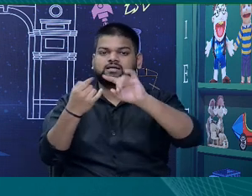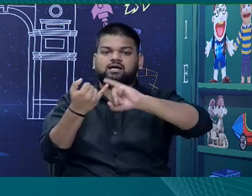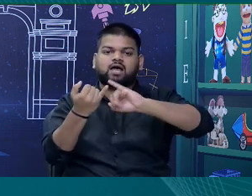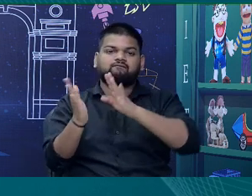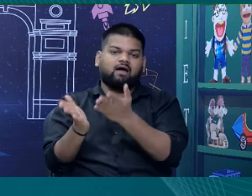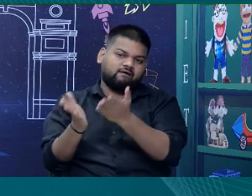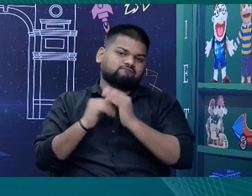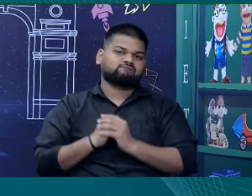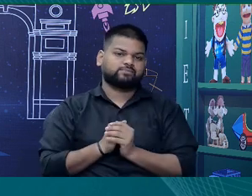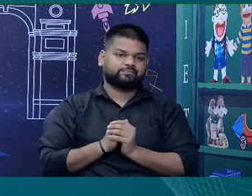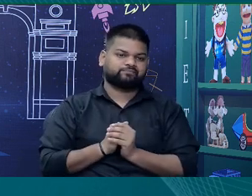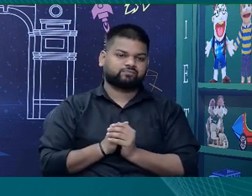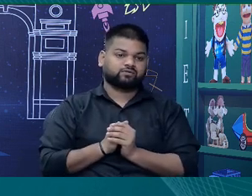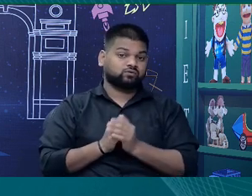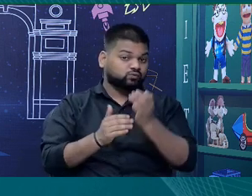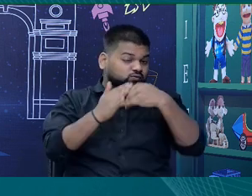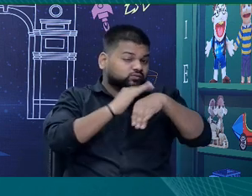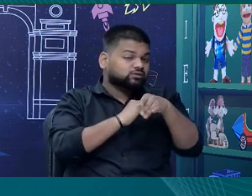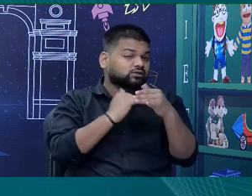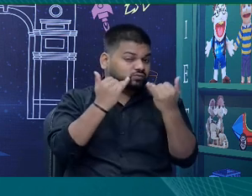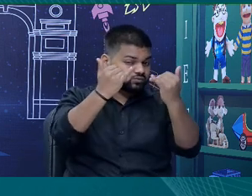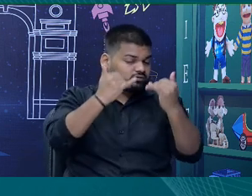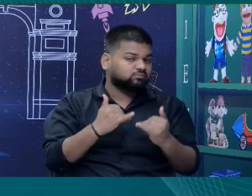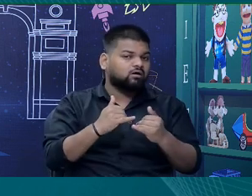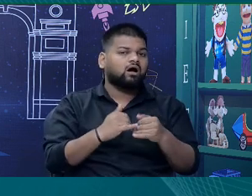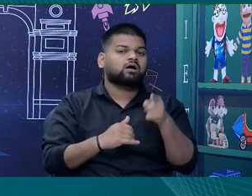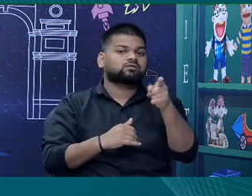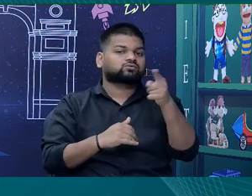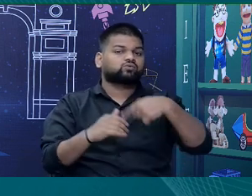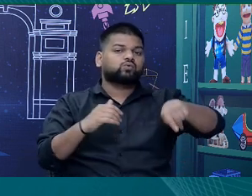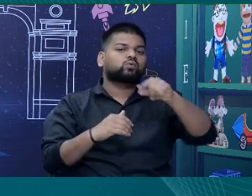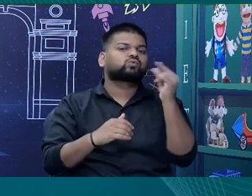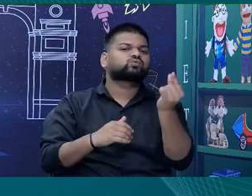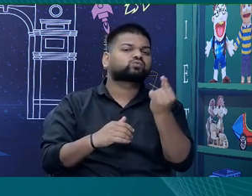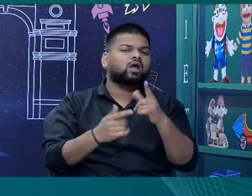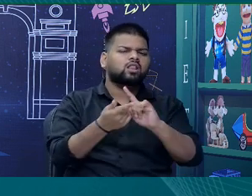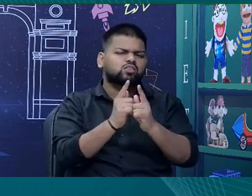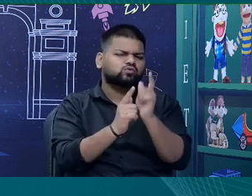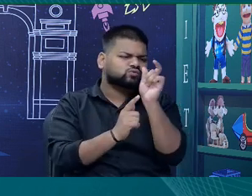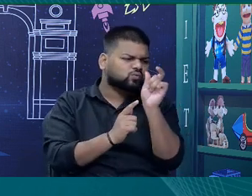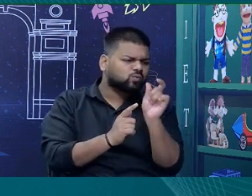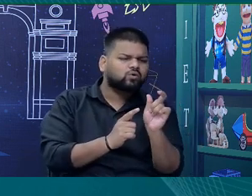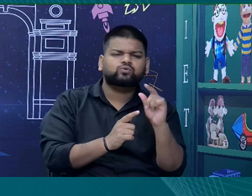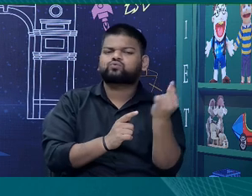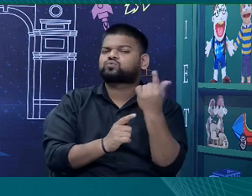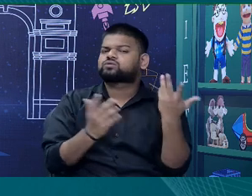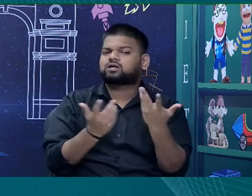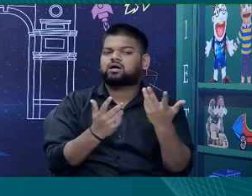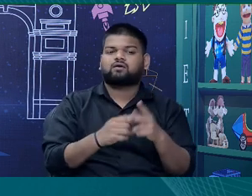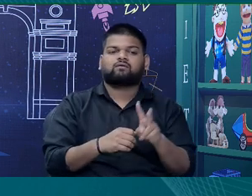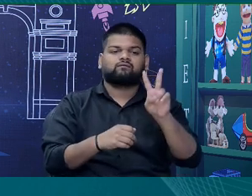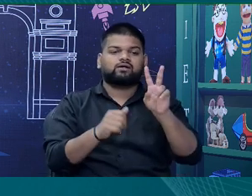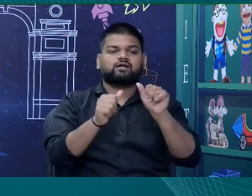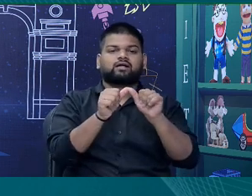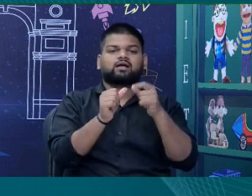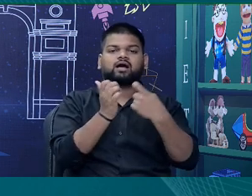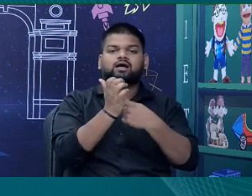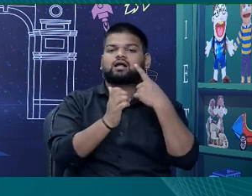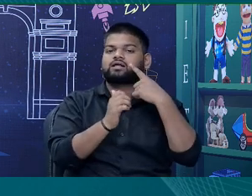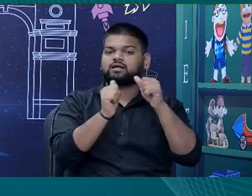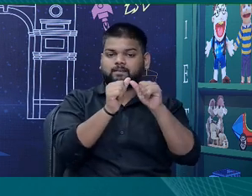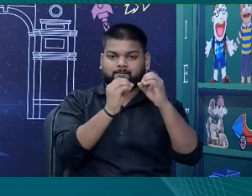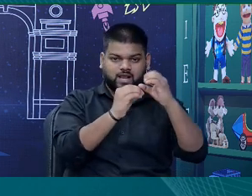की कौन-कौन सी टर्म्स इसमें उसे होती हैं पहले टर्म है वैरियेबल्स वैरियेबल्स आर सिंबल्स ऑफ इन लेटर्स डेट